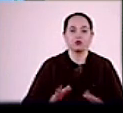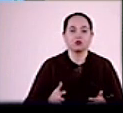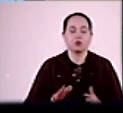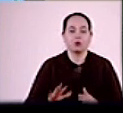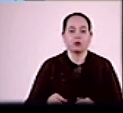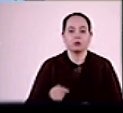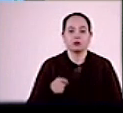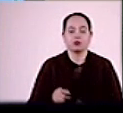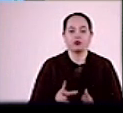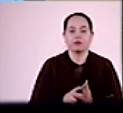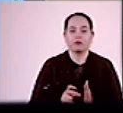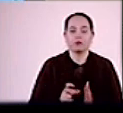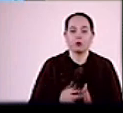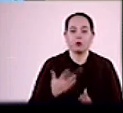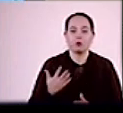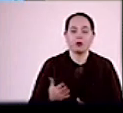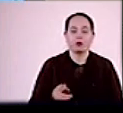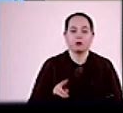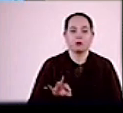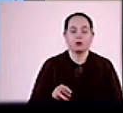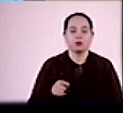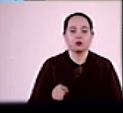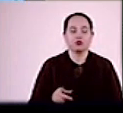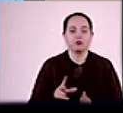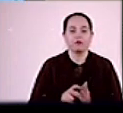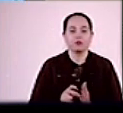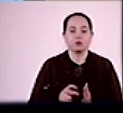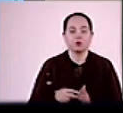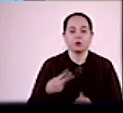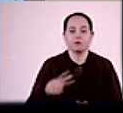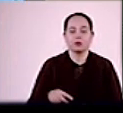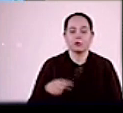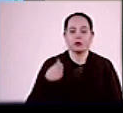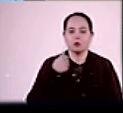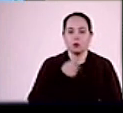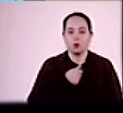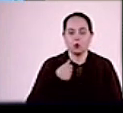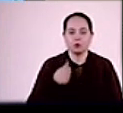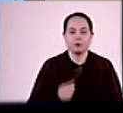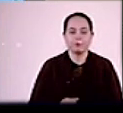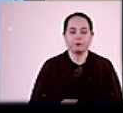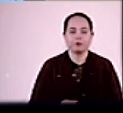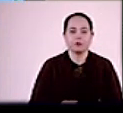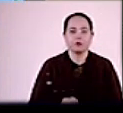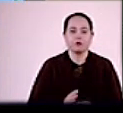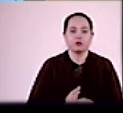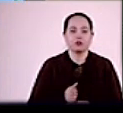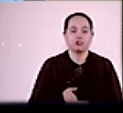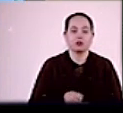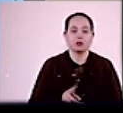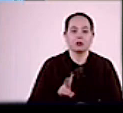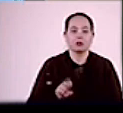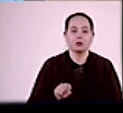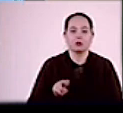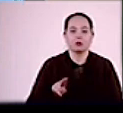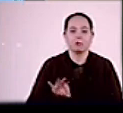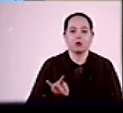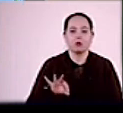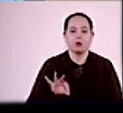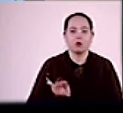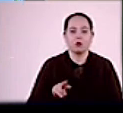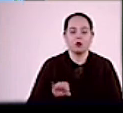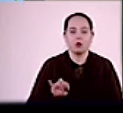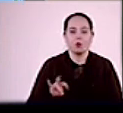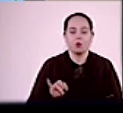с 1805 по 1820 годы. Вторжение Наполеона в Россию и